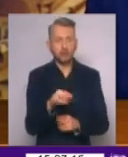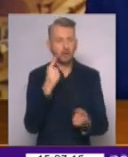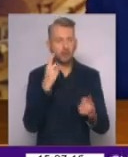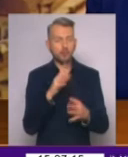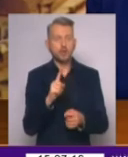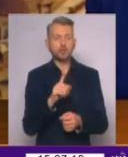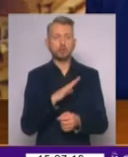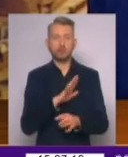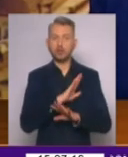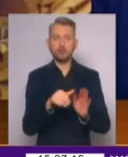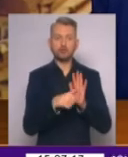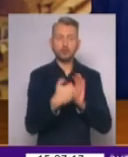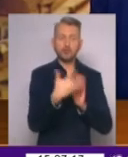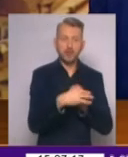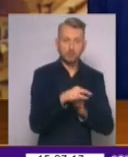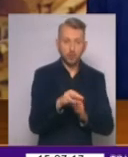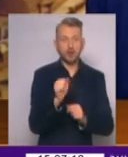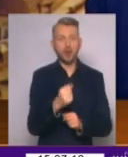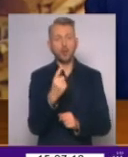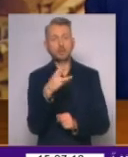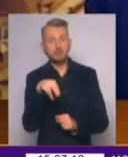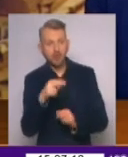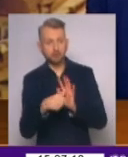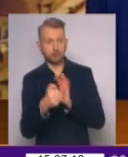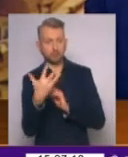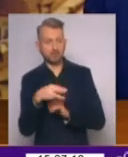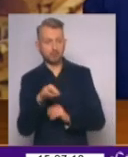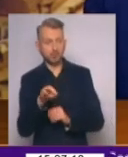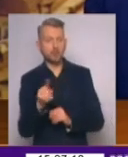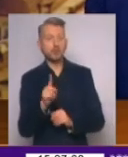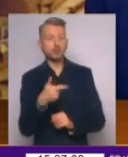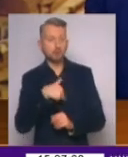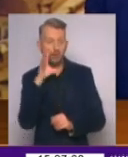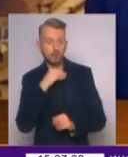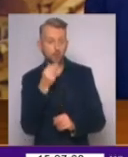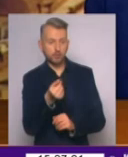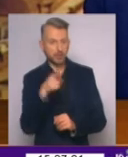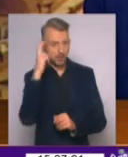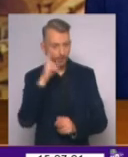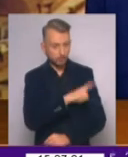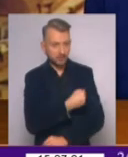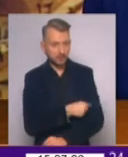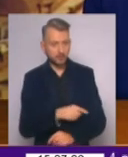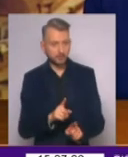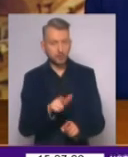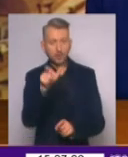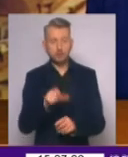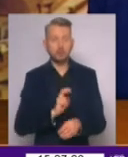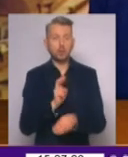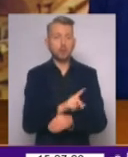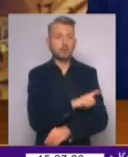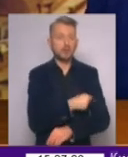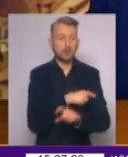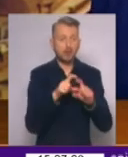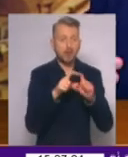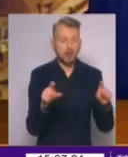було не 650 мільйонів, а 1 мільярд 650 мільйонів, що би ми накупили б для київської медицини. Людина би приходила в лікарню, вона б